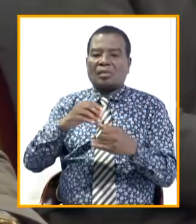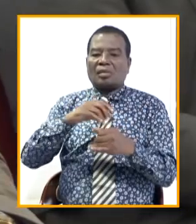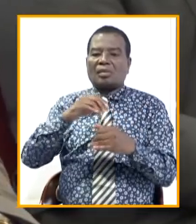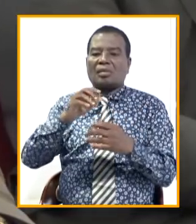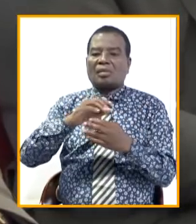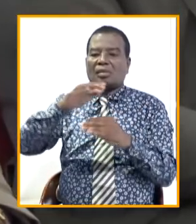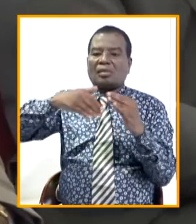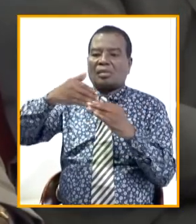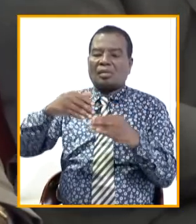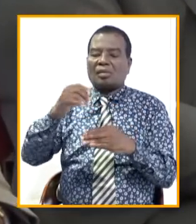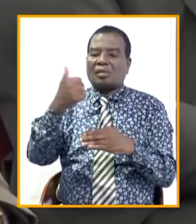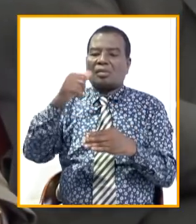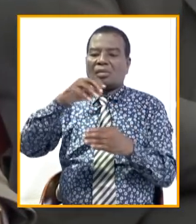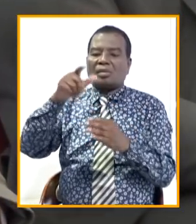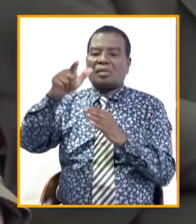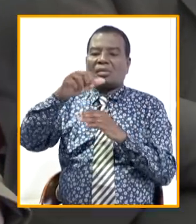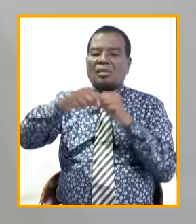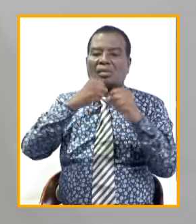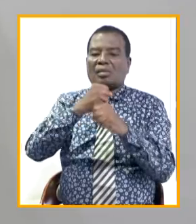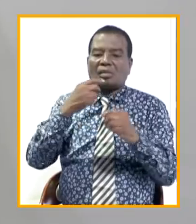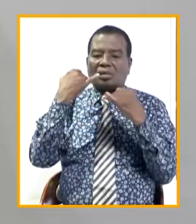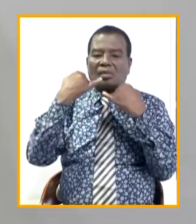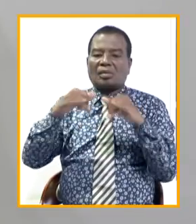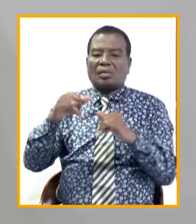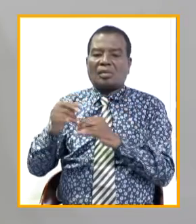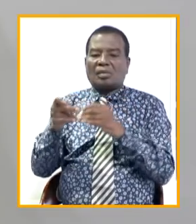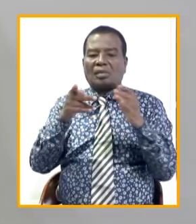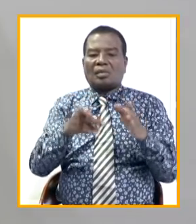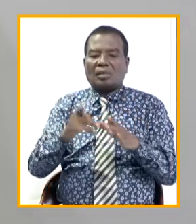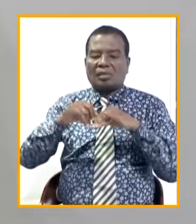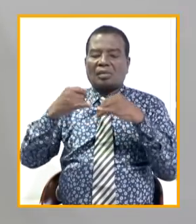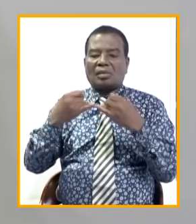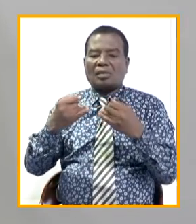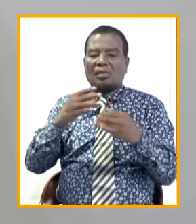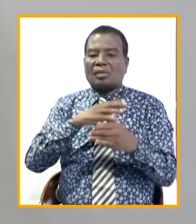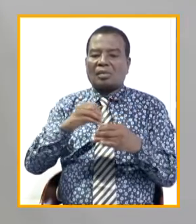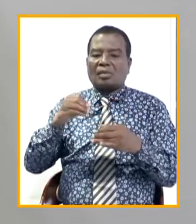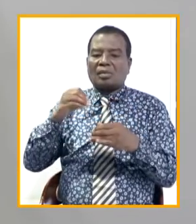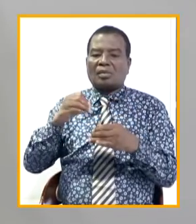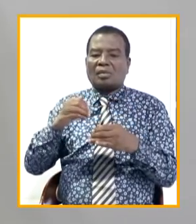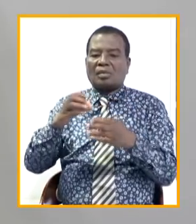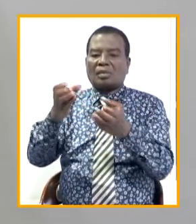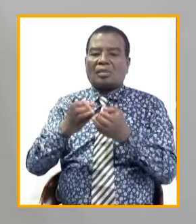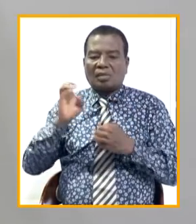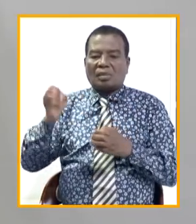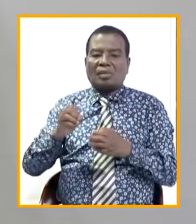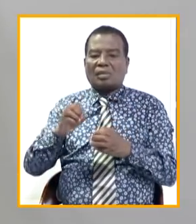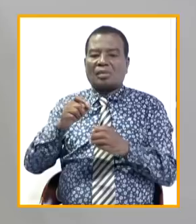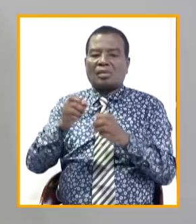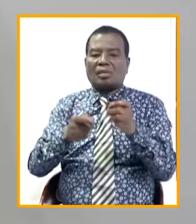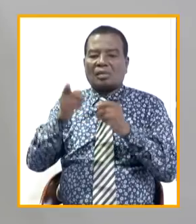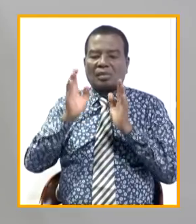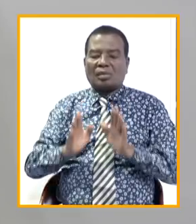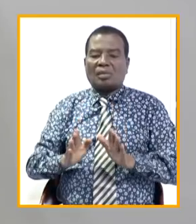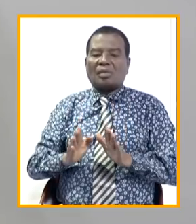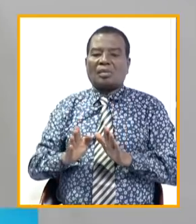10 ans dans l'ancienne loi sur la presse. Des informations portées à la presse par l'émissaire de l'ANP. La volonté du législateur